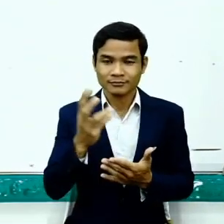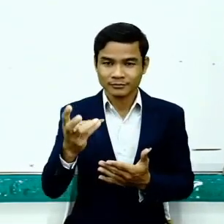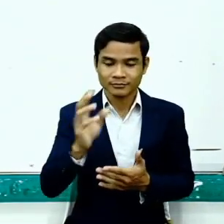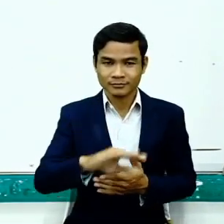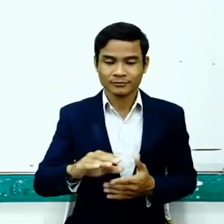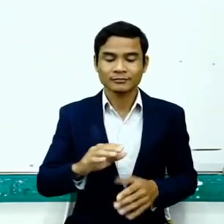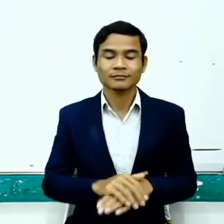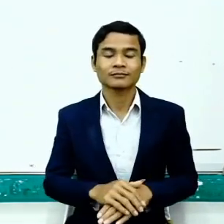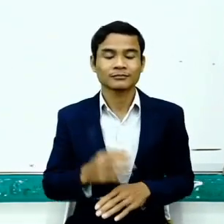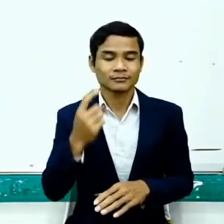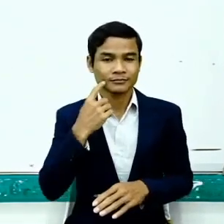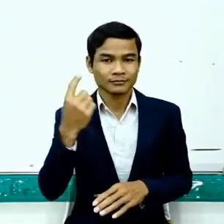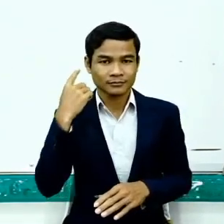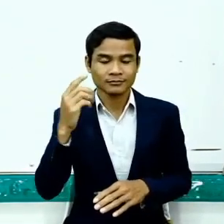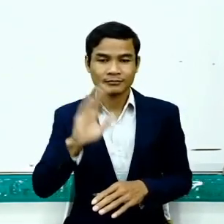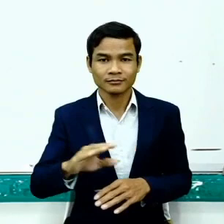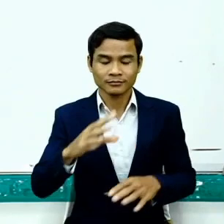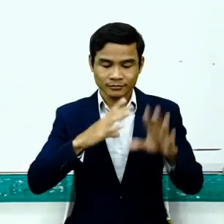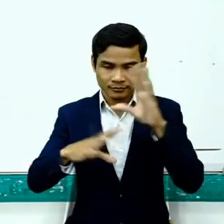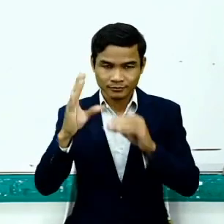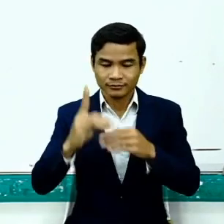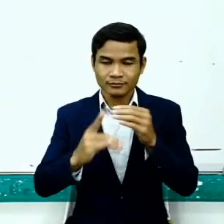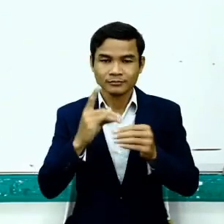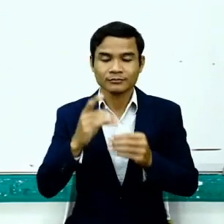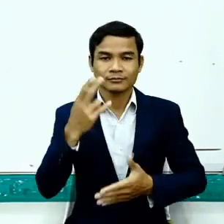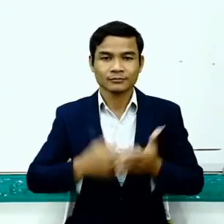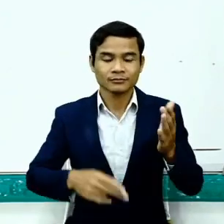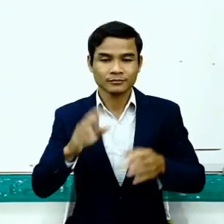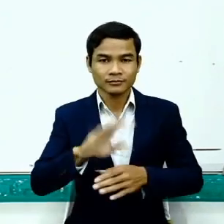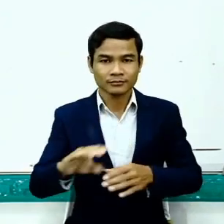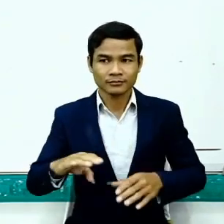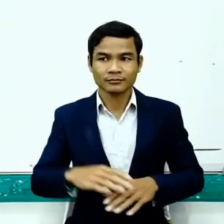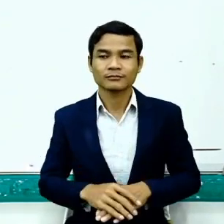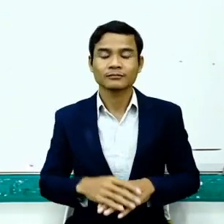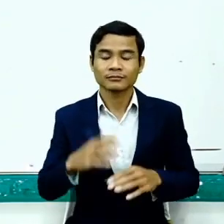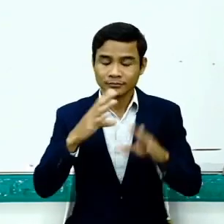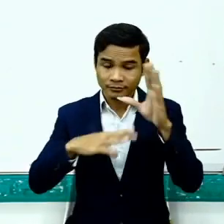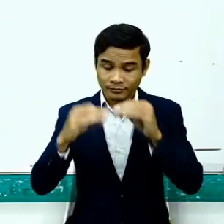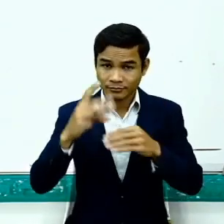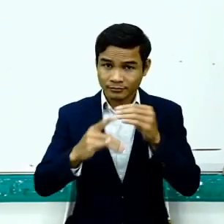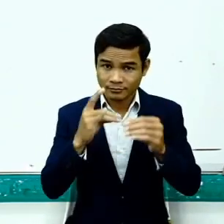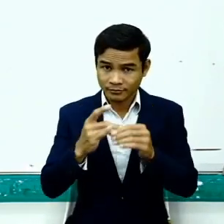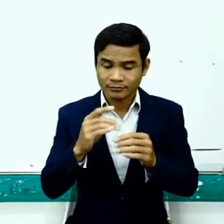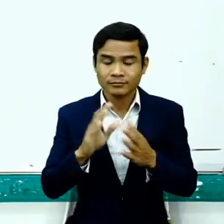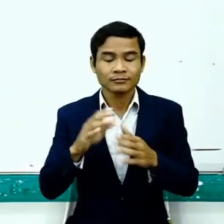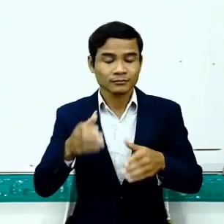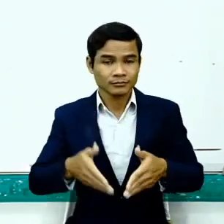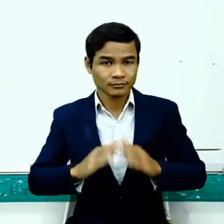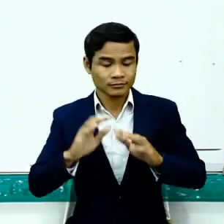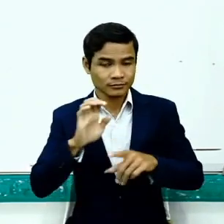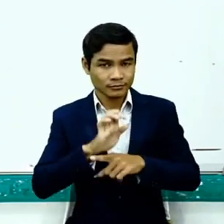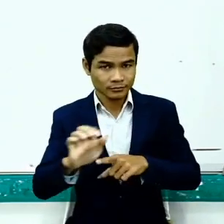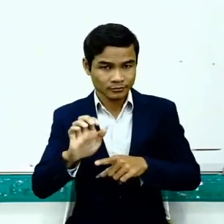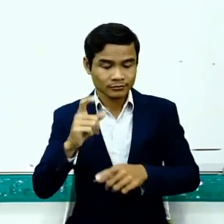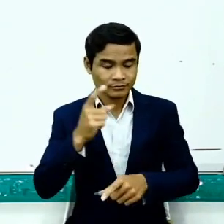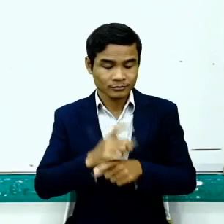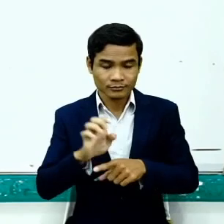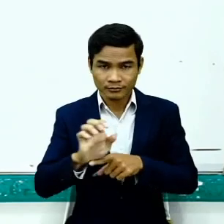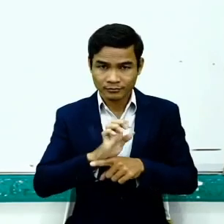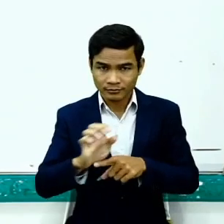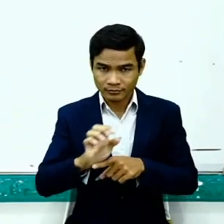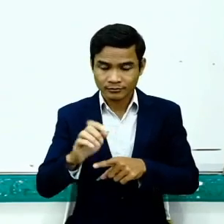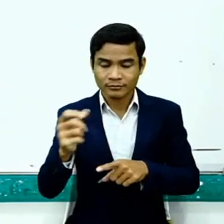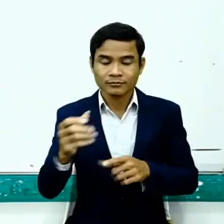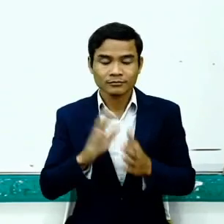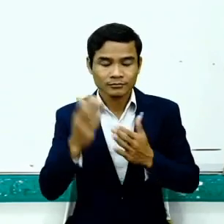sân. Chà, ta cặp ngày muốn chân riêng làm phì ở vấy. Chà, cứ dưới làm phí chà, cặp bằng cao chùm nào mê nế con. Thế tôi nâng cặp